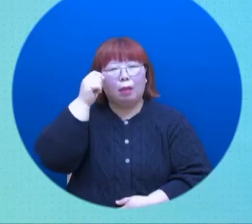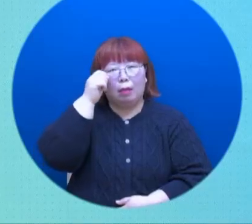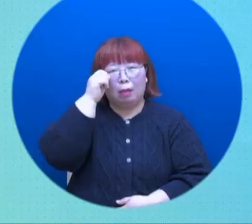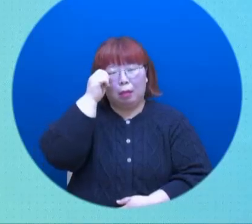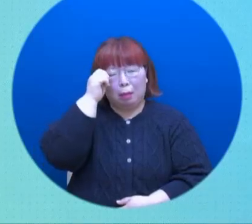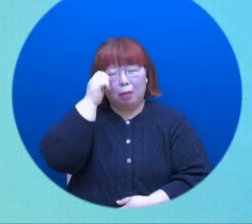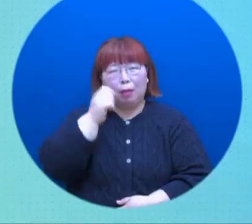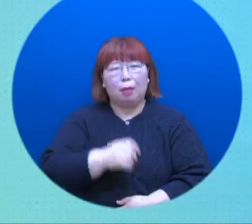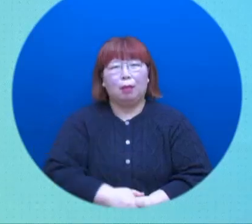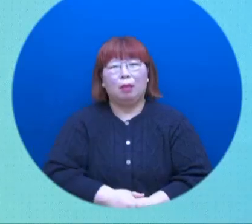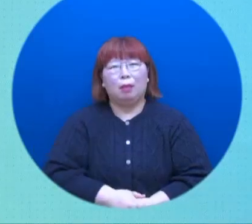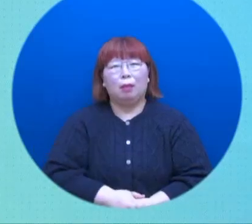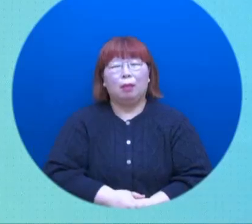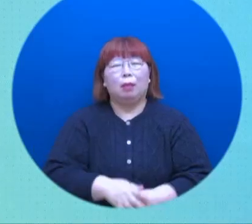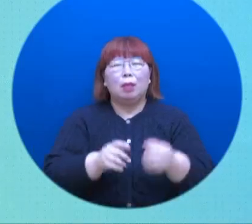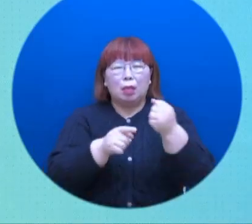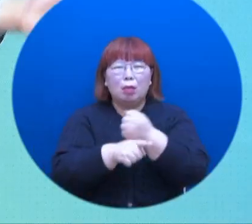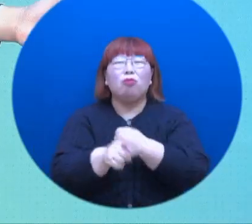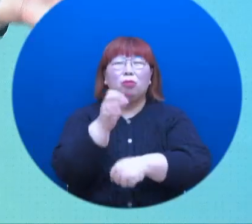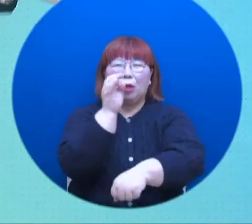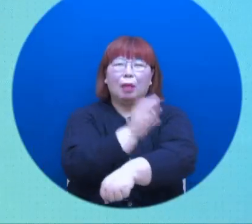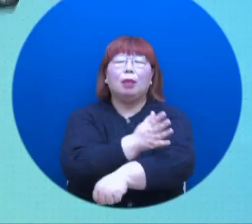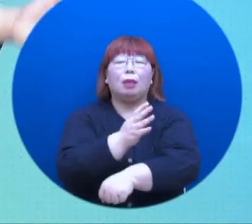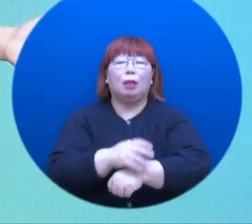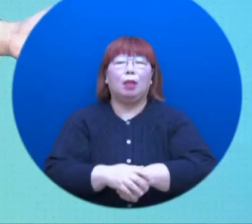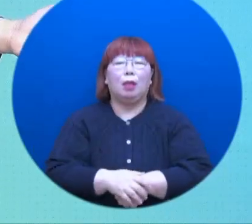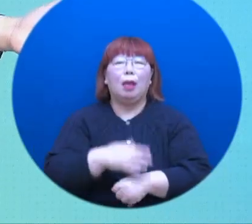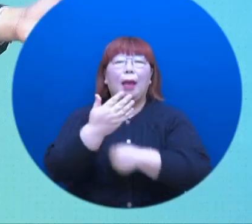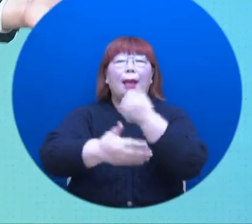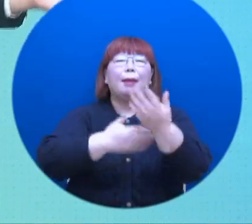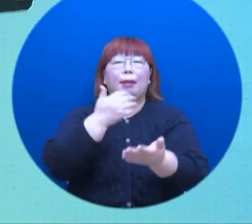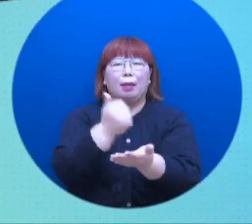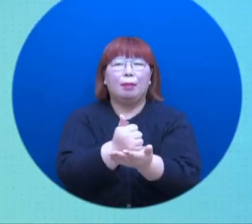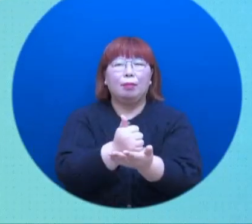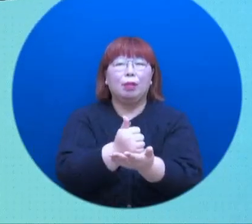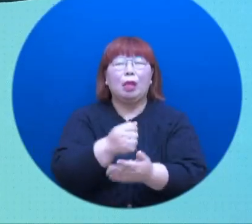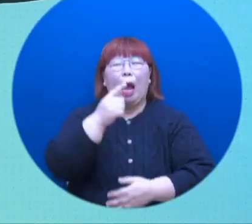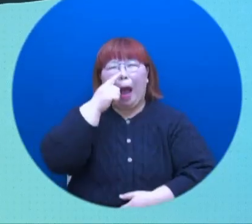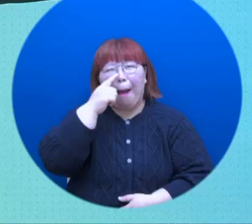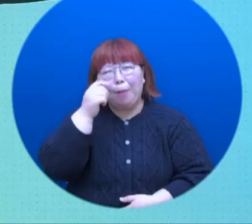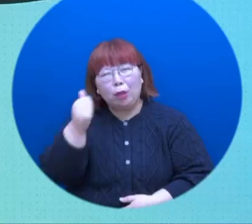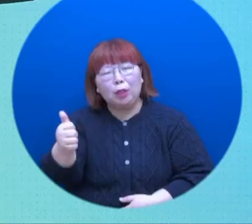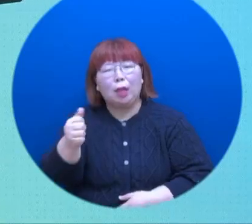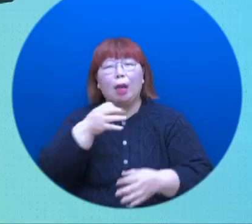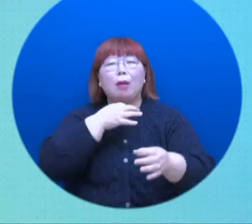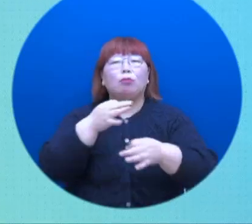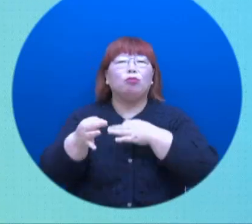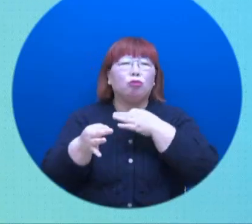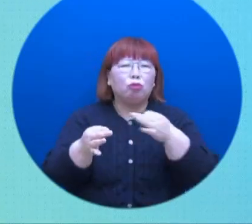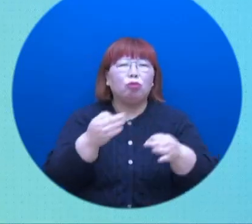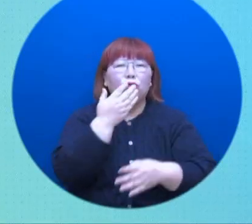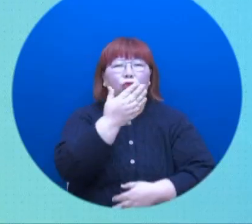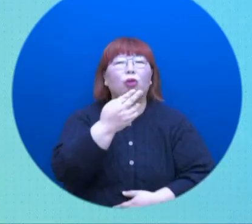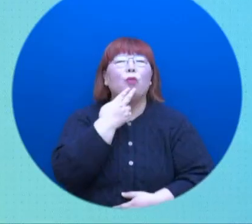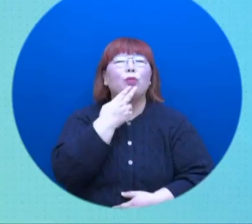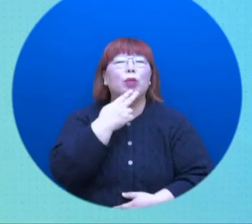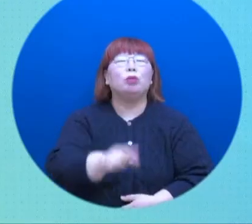하셨습니까? 이유는 간단합니다. 하나님을 아버지라고 부를 수 없는 우리들,